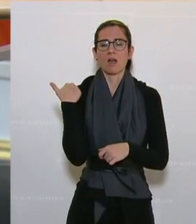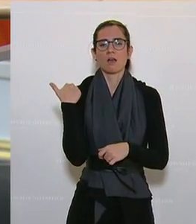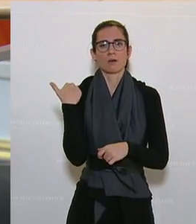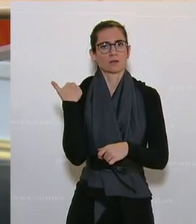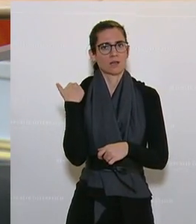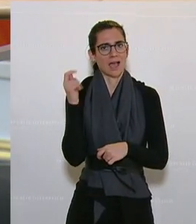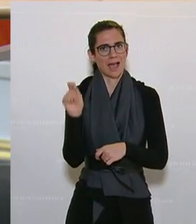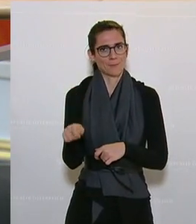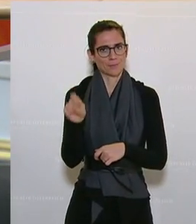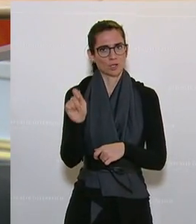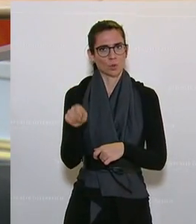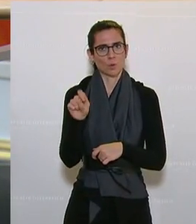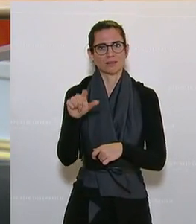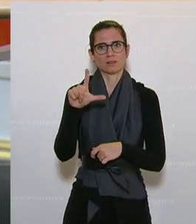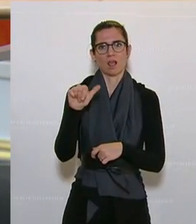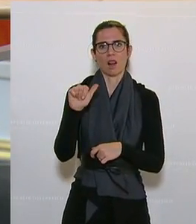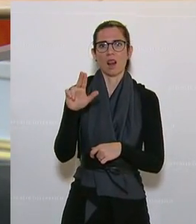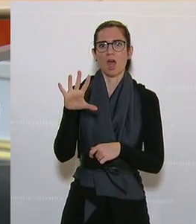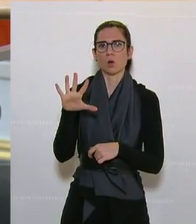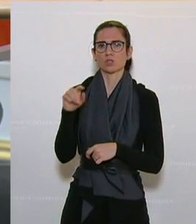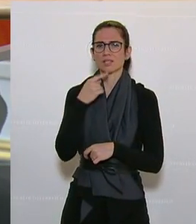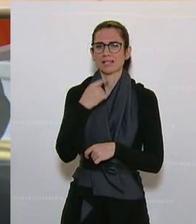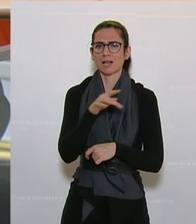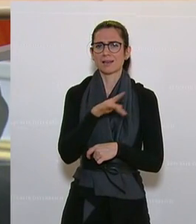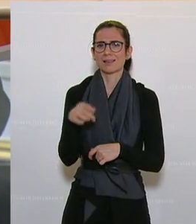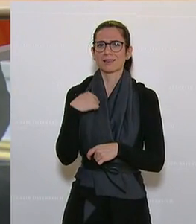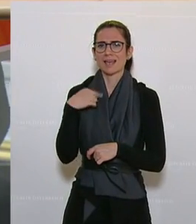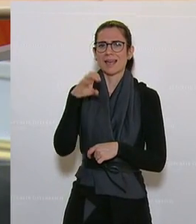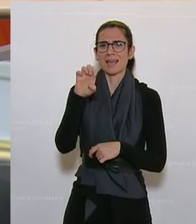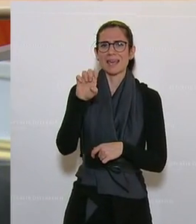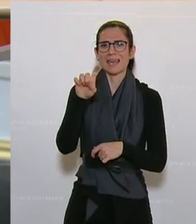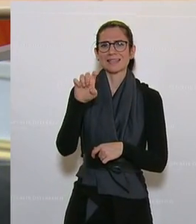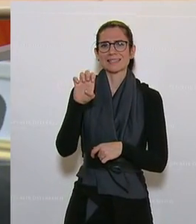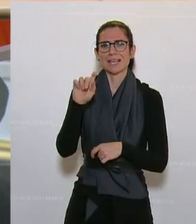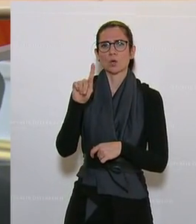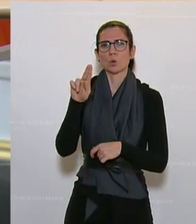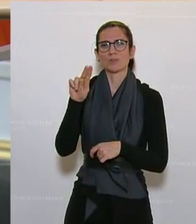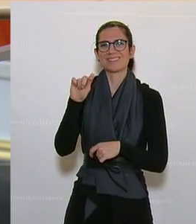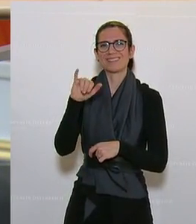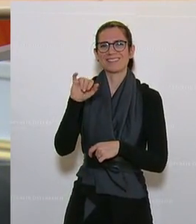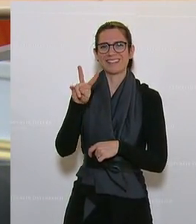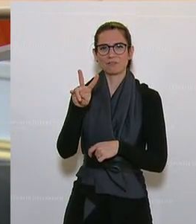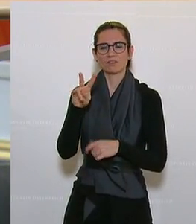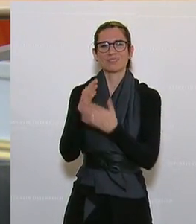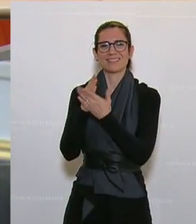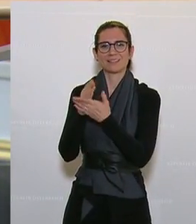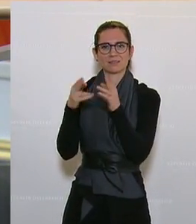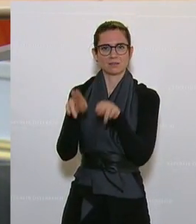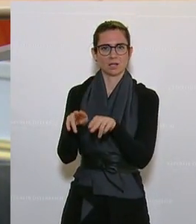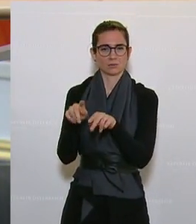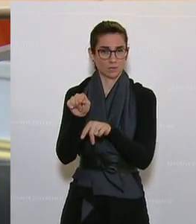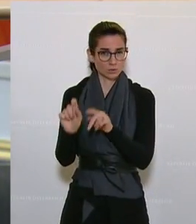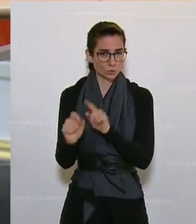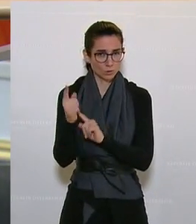es wurde ja vom Abgeordneten Lausch das Exekutivdienstrecht, also als Sonderdienstrecht, angesprochen. Ja, natürlich weiß